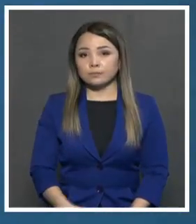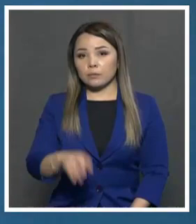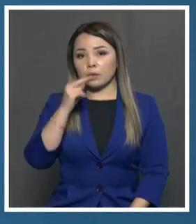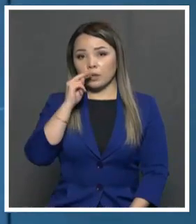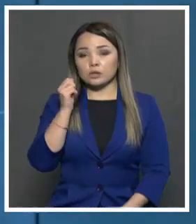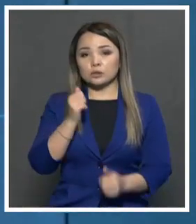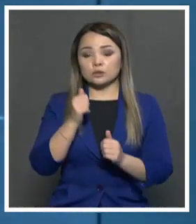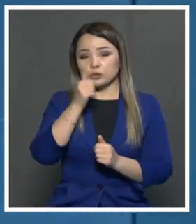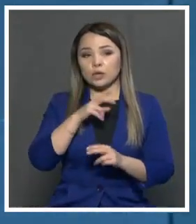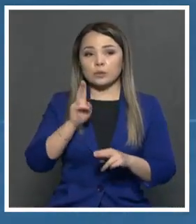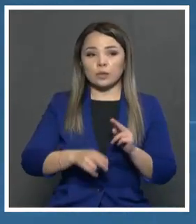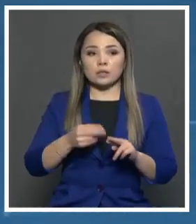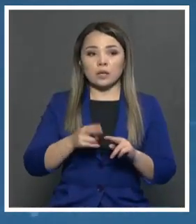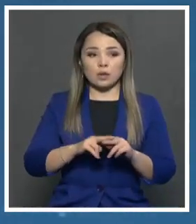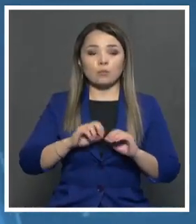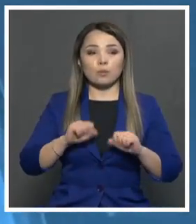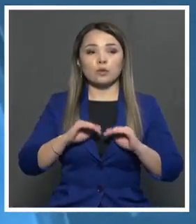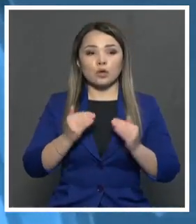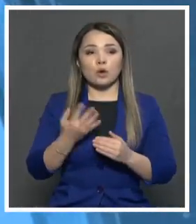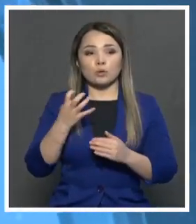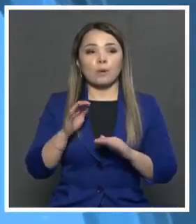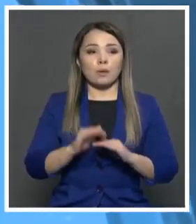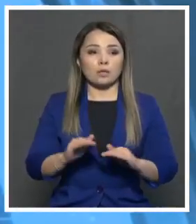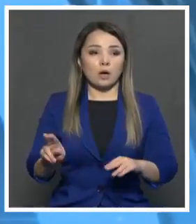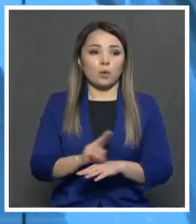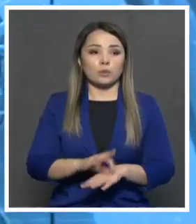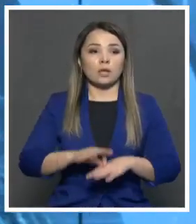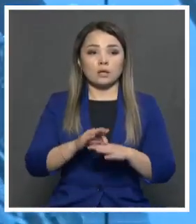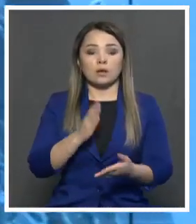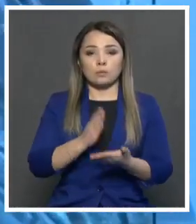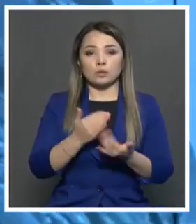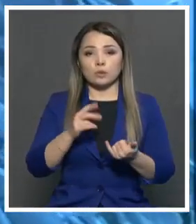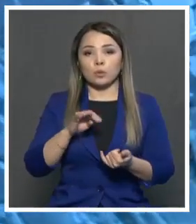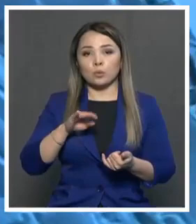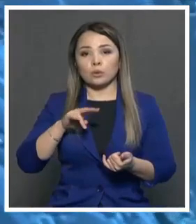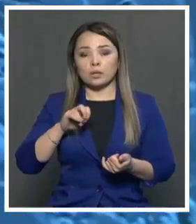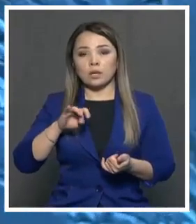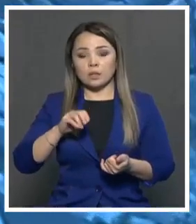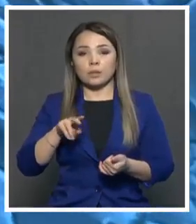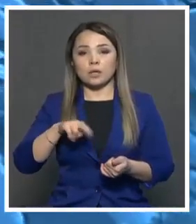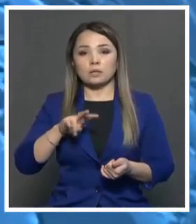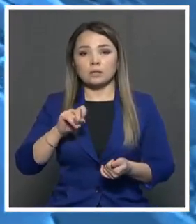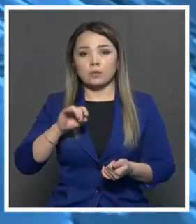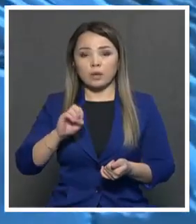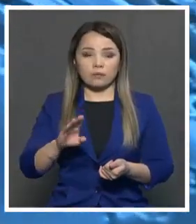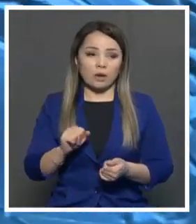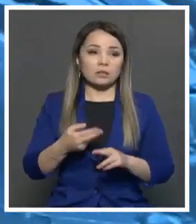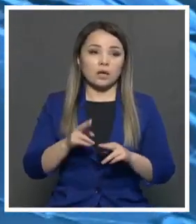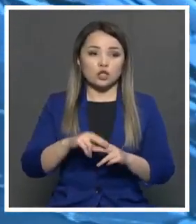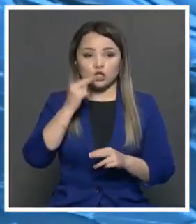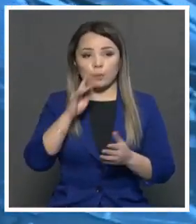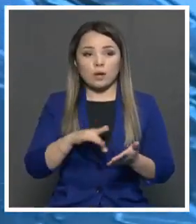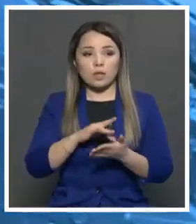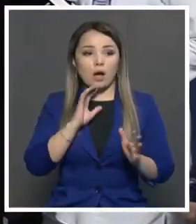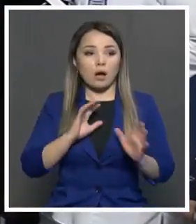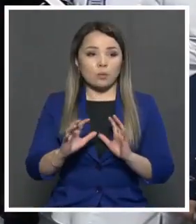Шымкентте жыл соңына дейін мүмкіндігі шектеулі 400 бала оңалтудан өтеді. Бұл туралы Нұрсұлтан Назарбаев қорының директоры Дариға Назарбаеваның Шымкент қаласындағы